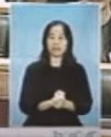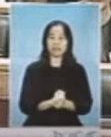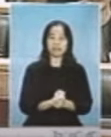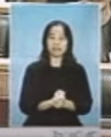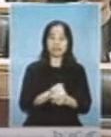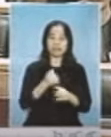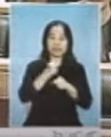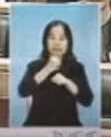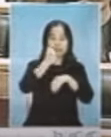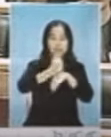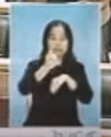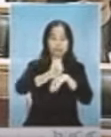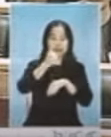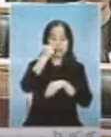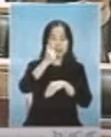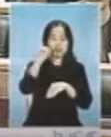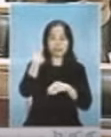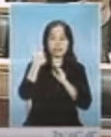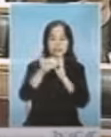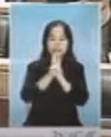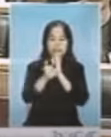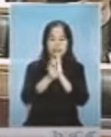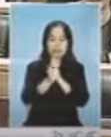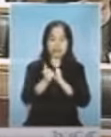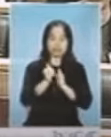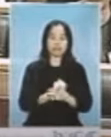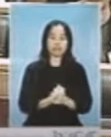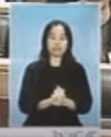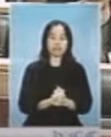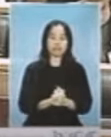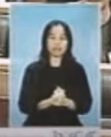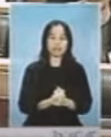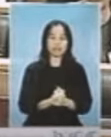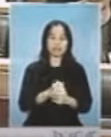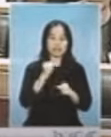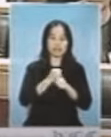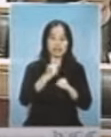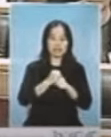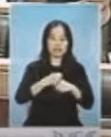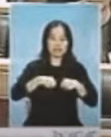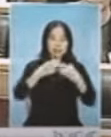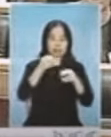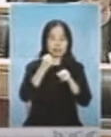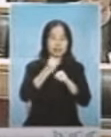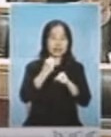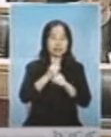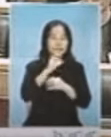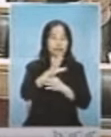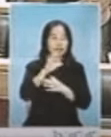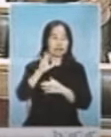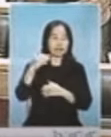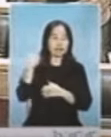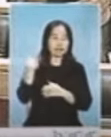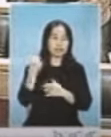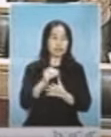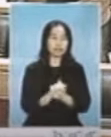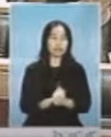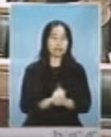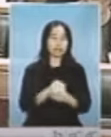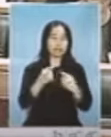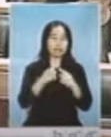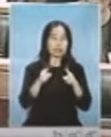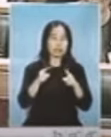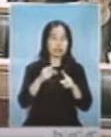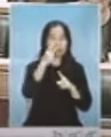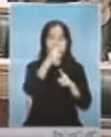ได้ผู้นำที่ดีที่เก่งมีความรู้ความสามารถเป็นคนที่เสียสละเพื่อบ้านเพื่อเมืองแต่เห็นเขา